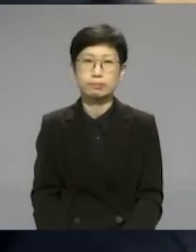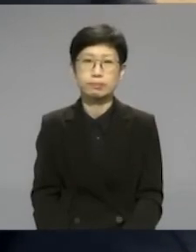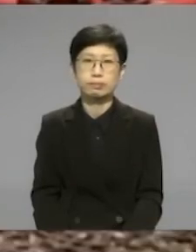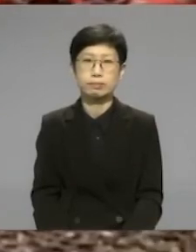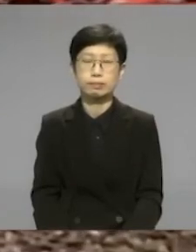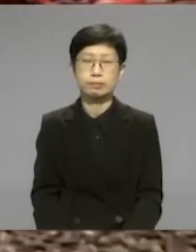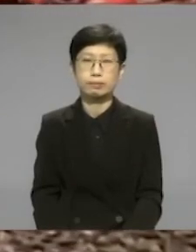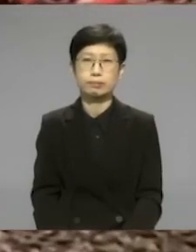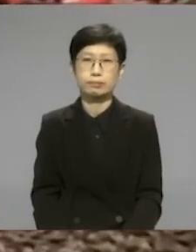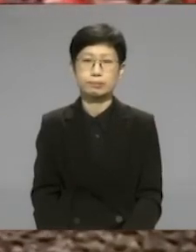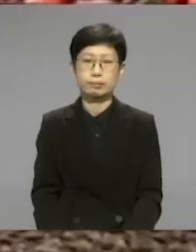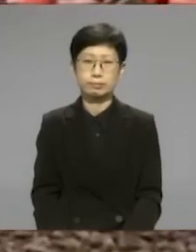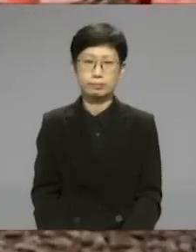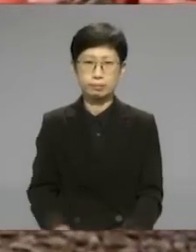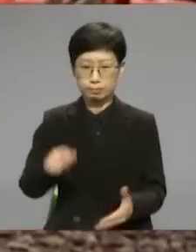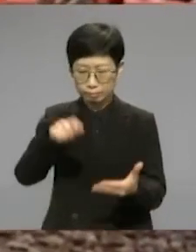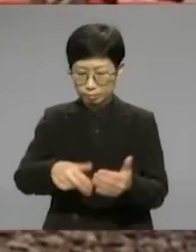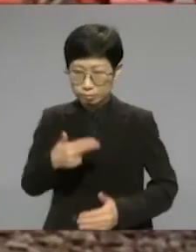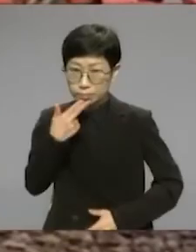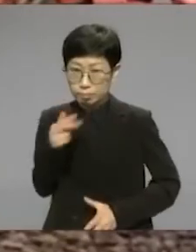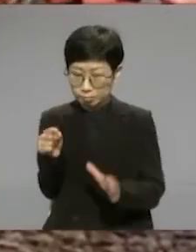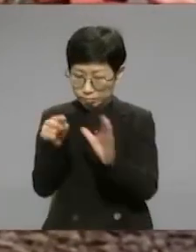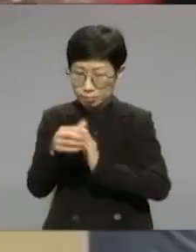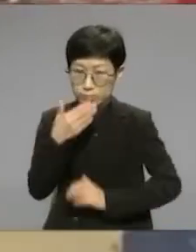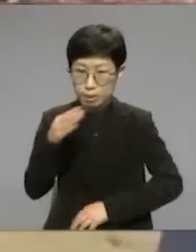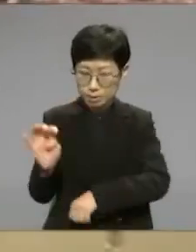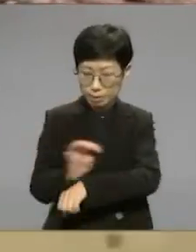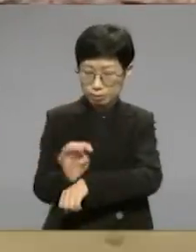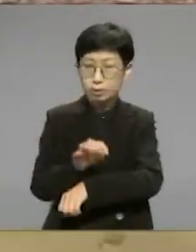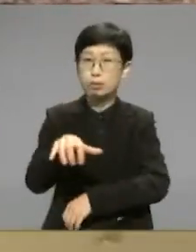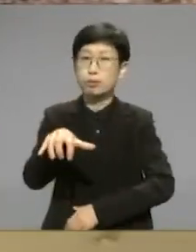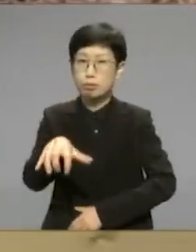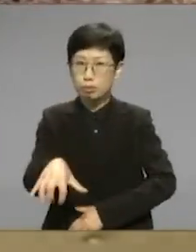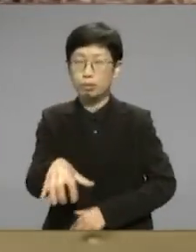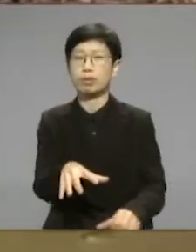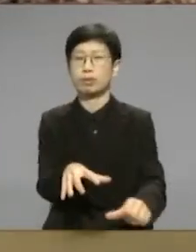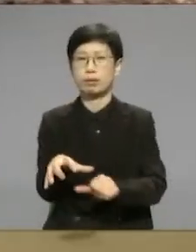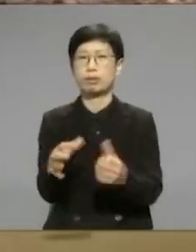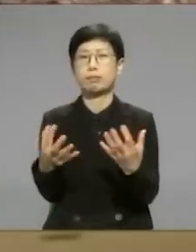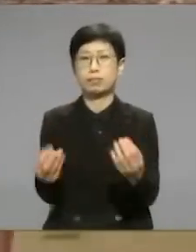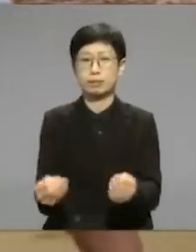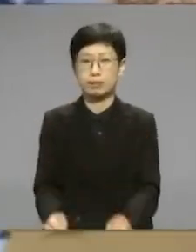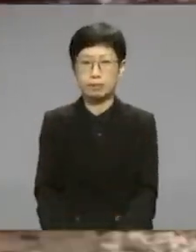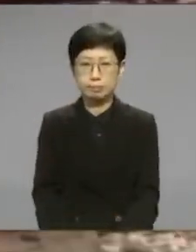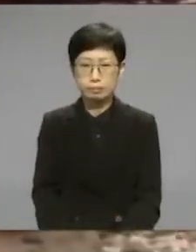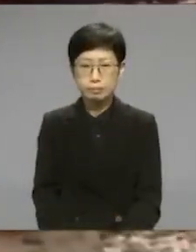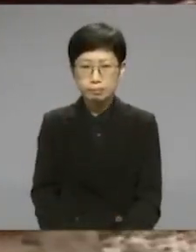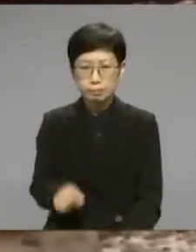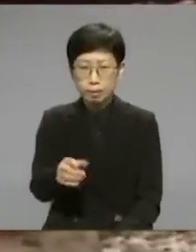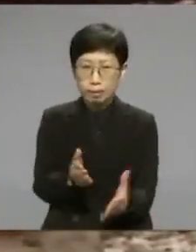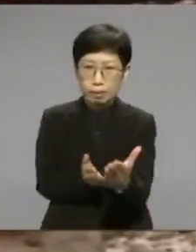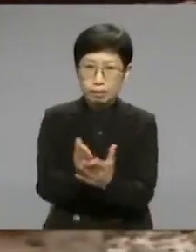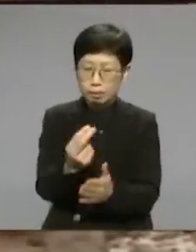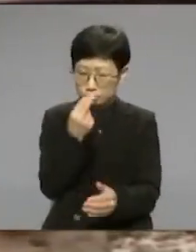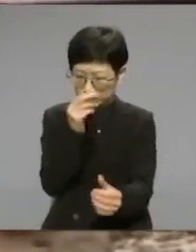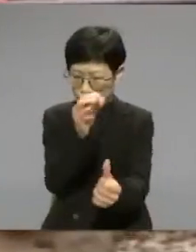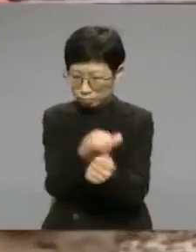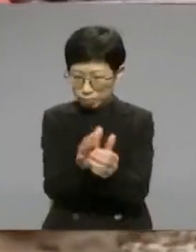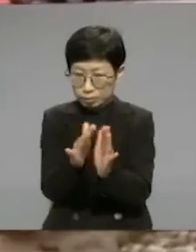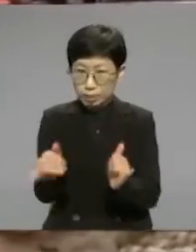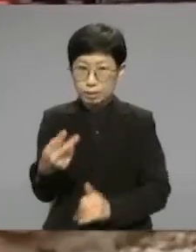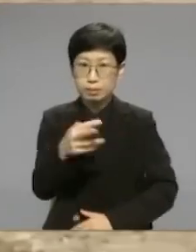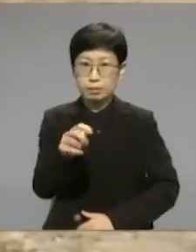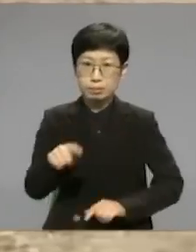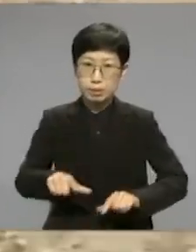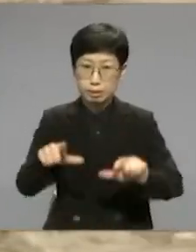全资征收价格非常低，然后还要叫那个政府的人叫了很多黑社会，还有那个。 무비자로 입국할 수 있는 에콰도르가 주요 거점입니다. 다리엔 갭 통과에 목숨을 건 사람은